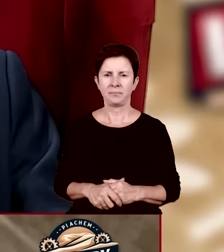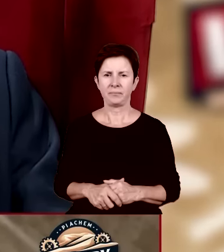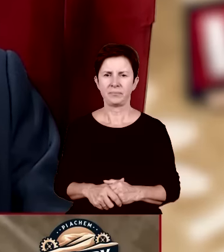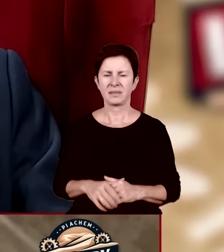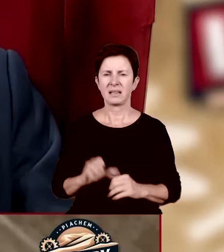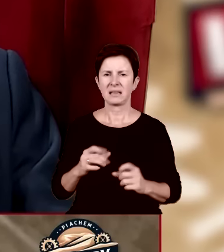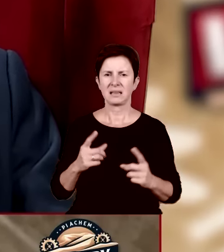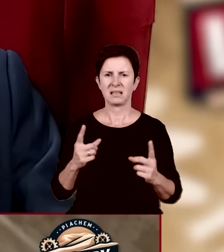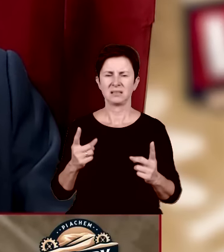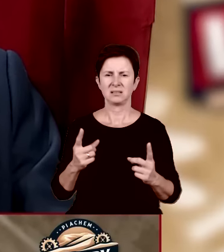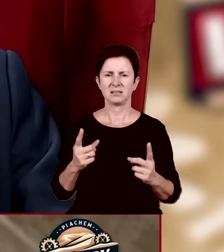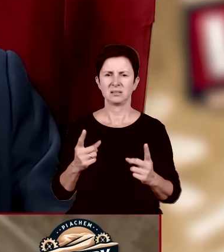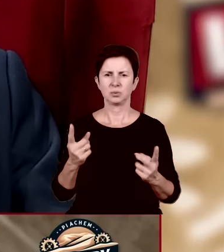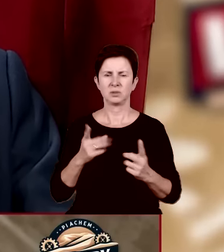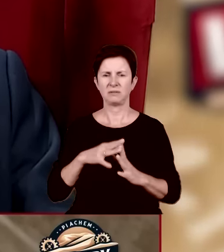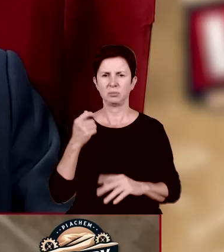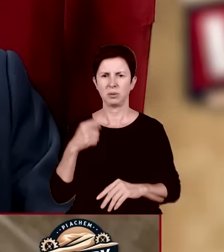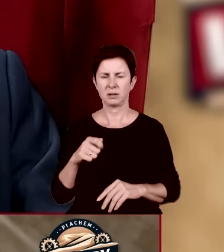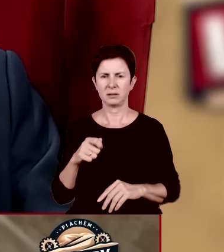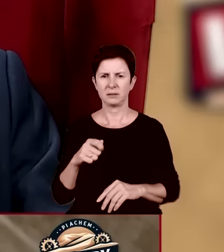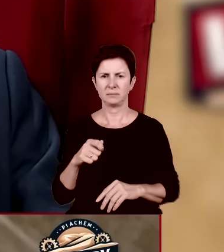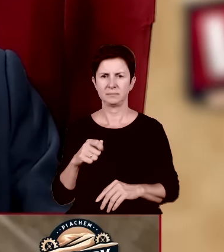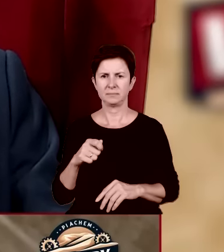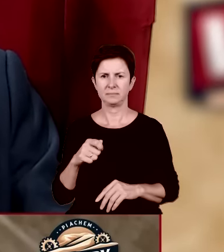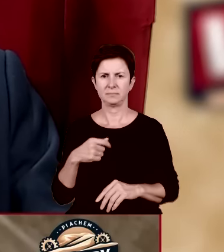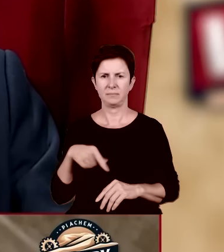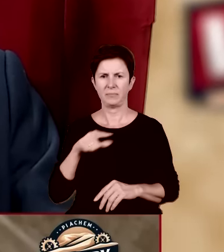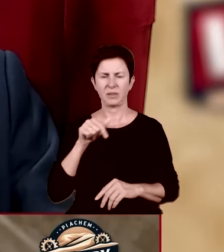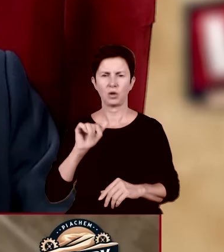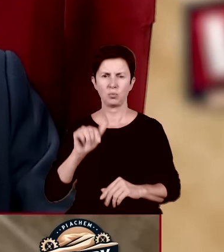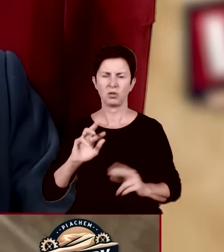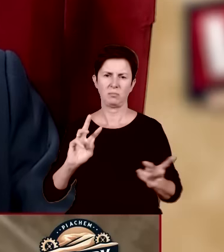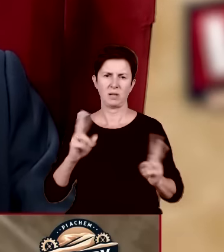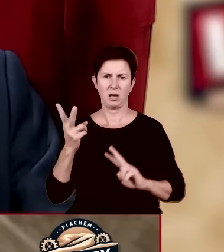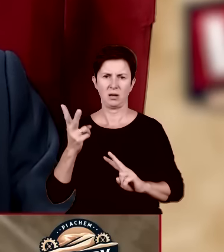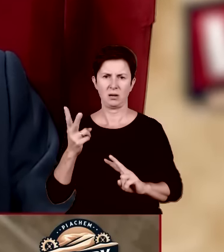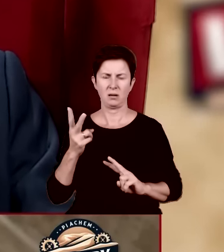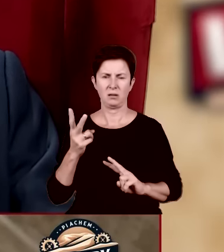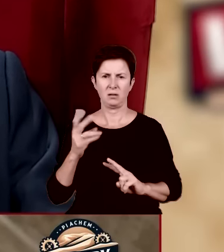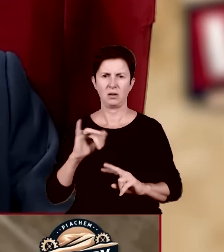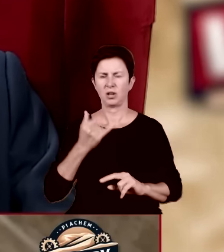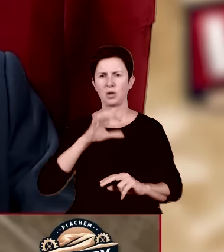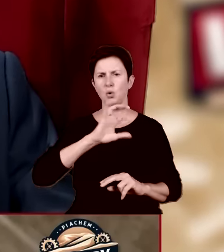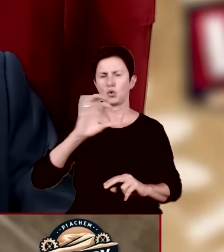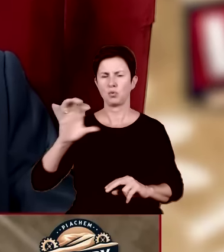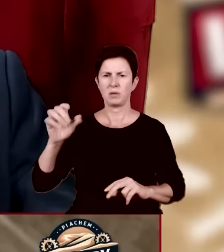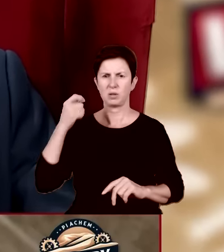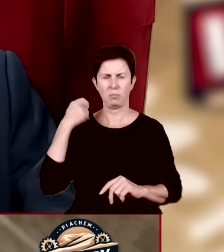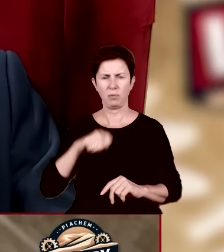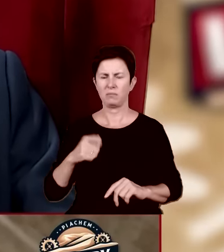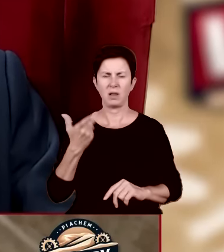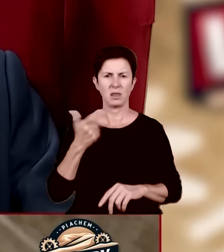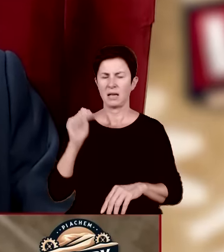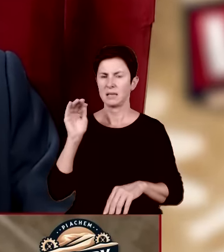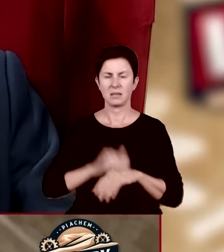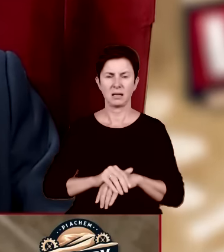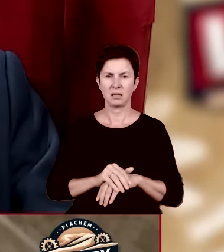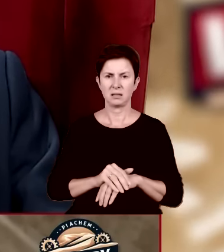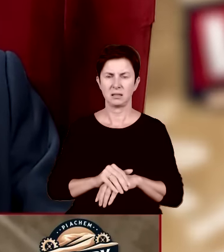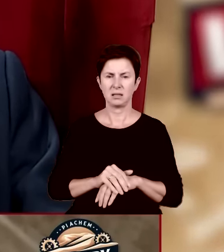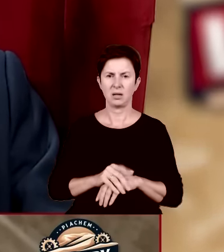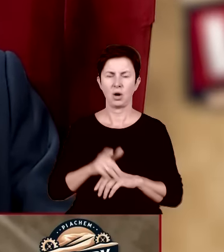sytuacji w sporcie też musimy w jakiś sposób reagować i reagują niektóre federacje sportowe, które nie dopuszczają kobiet